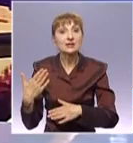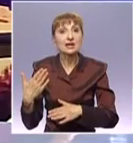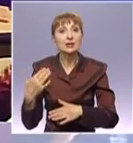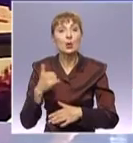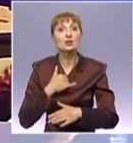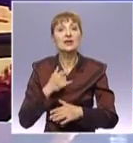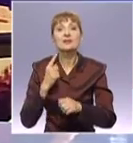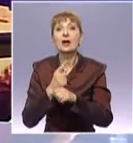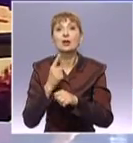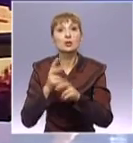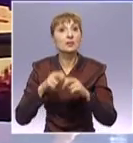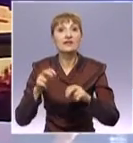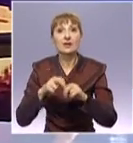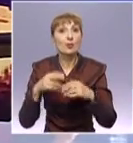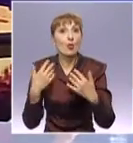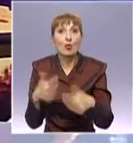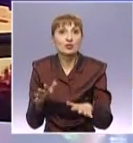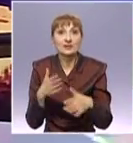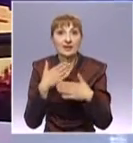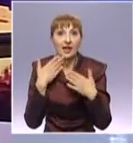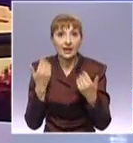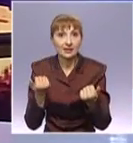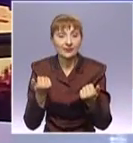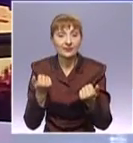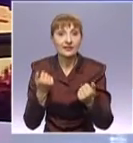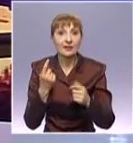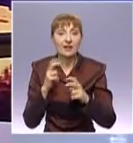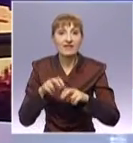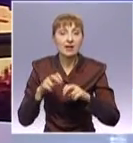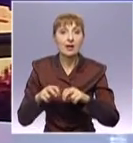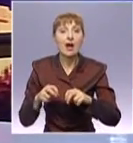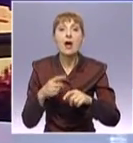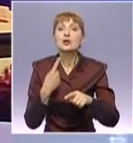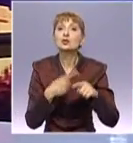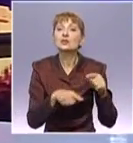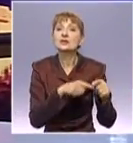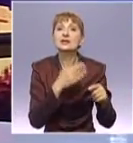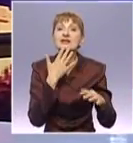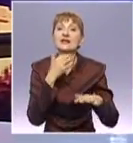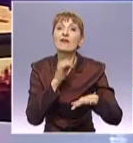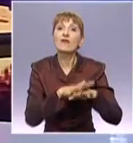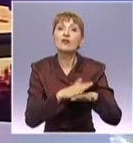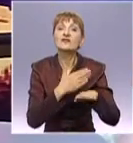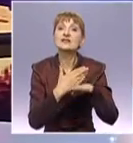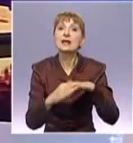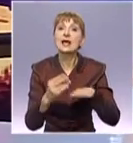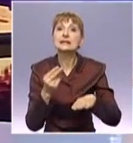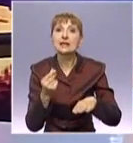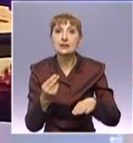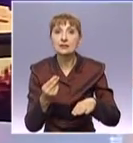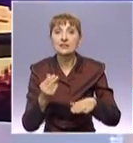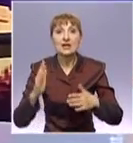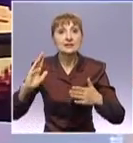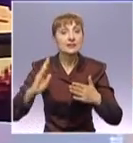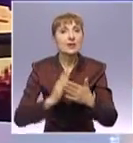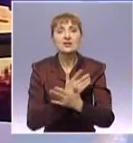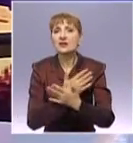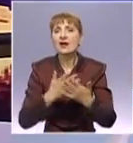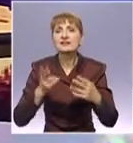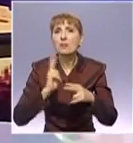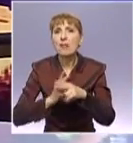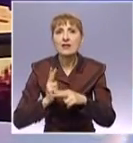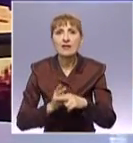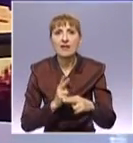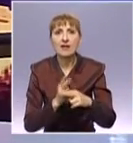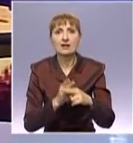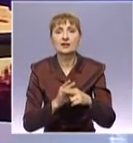нас мораторий на проверки малого и среднего бизнеса, с другой стороны, Национальный фонд выделяет крупные деньги, снимаются административные барьеры,